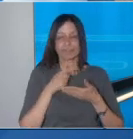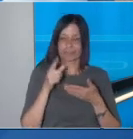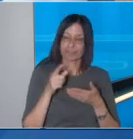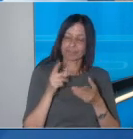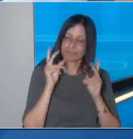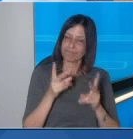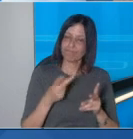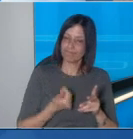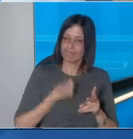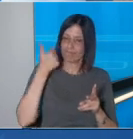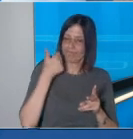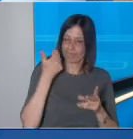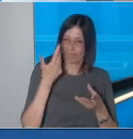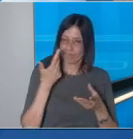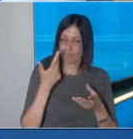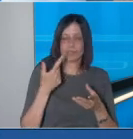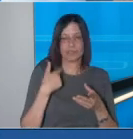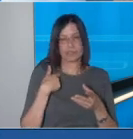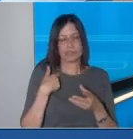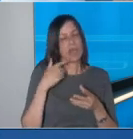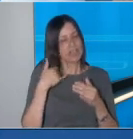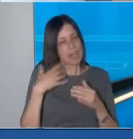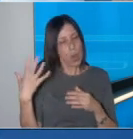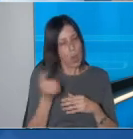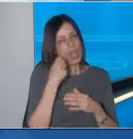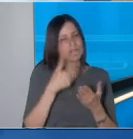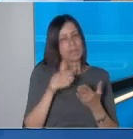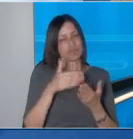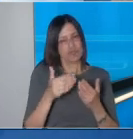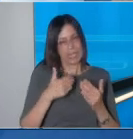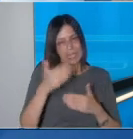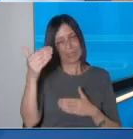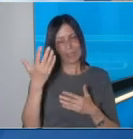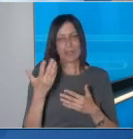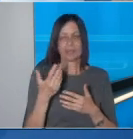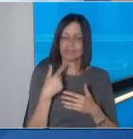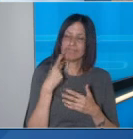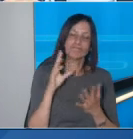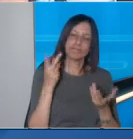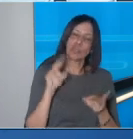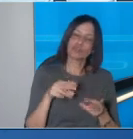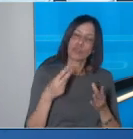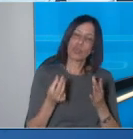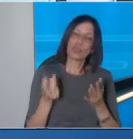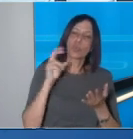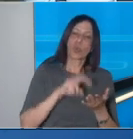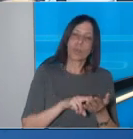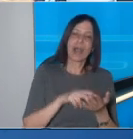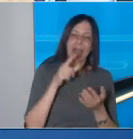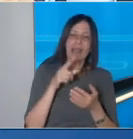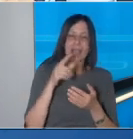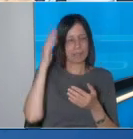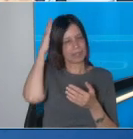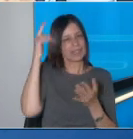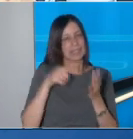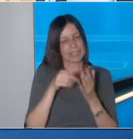הזה להנהיג אתכם, אוקיי. אני לוקח את זה וממשיך עם זה קדימה. טוב, נראה עוד אם יש תקומה לנפתלי בנט, כי ימינה, כפי שאמרת,